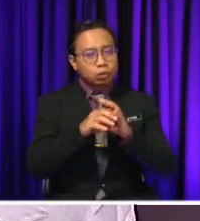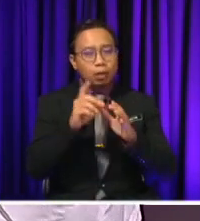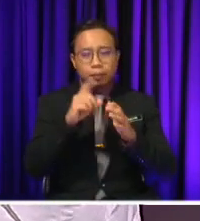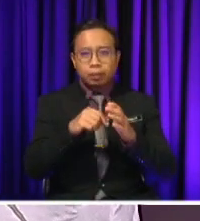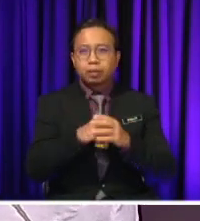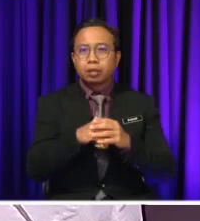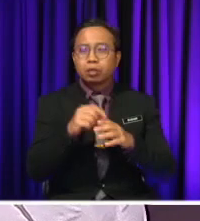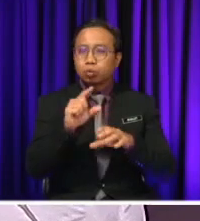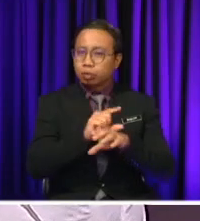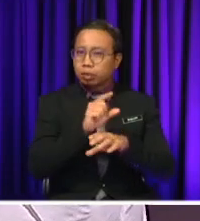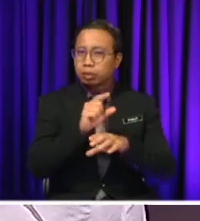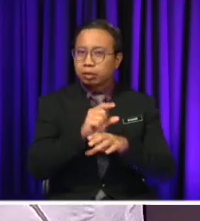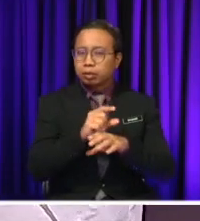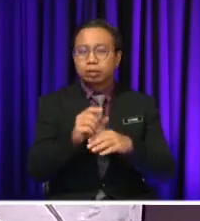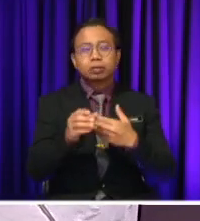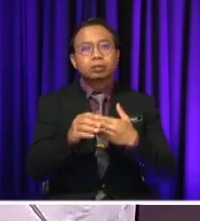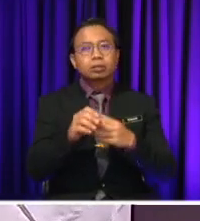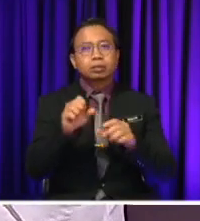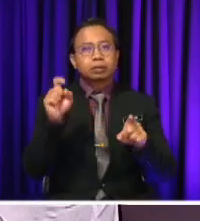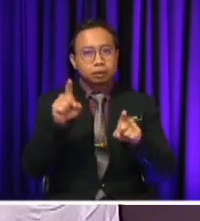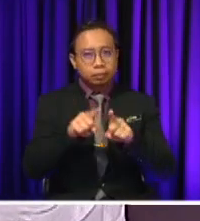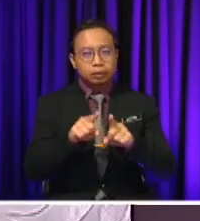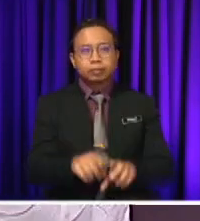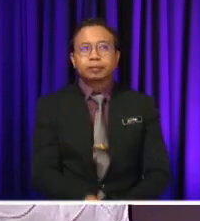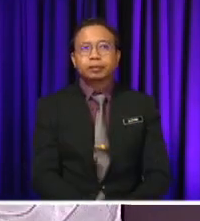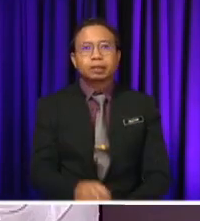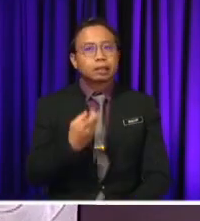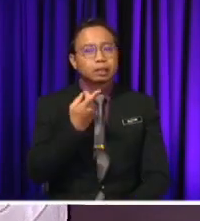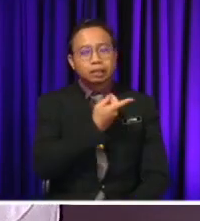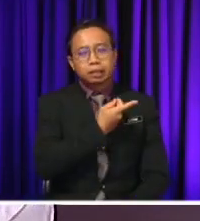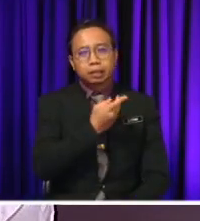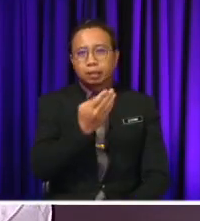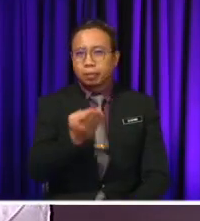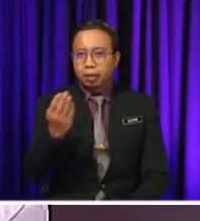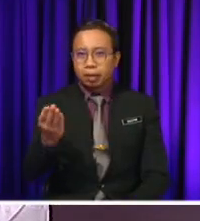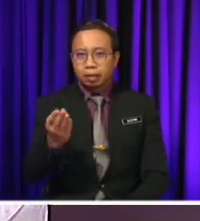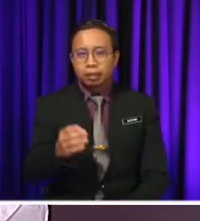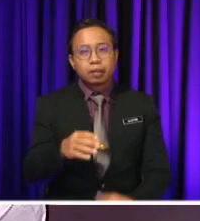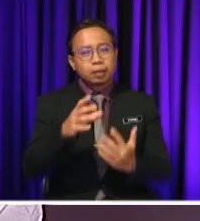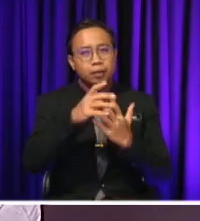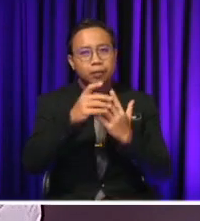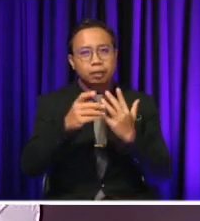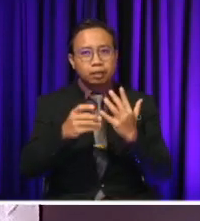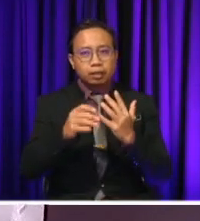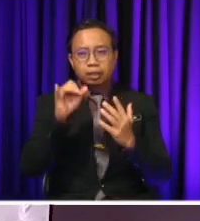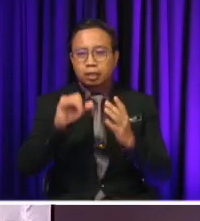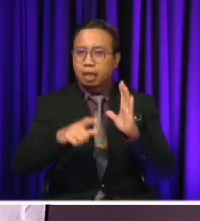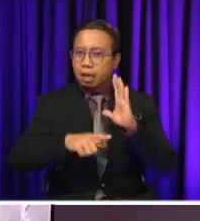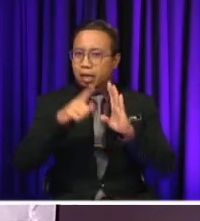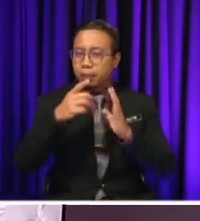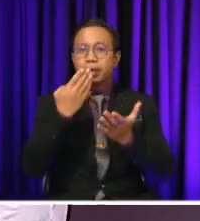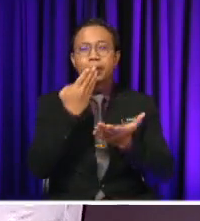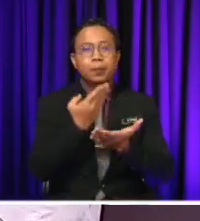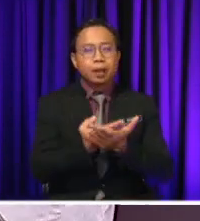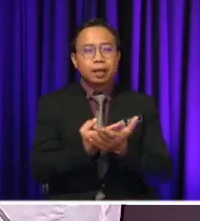penggunaan lah contohnya kalau kita Bahan alternatif ini pilihan yang lebih baik dan juga